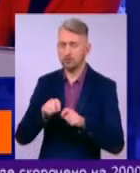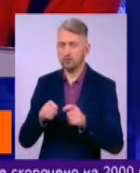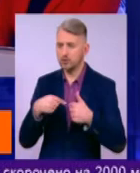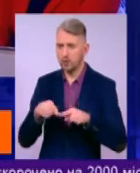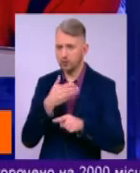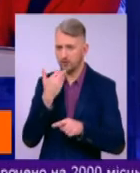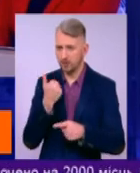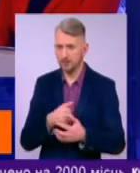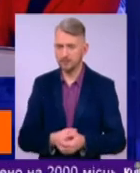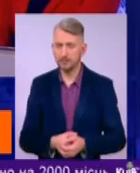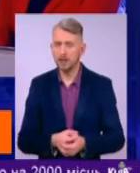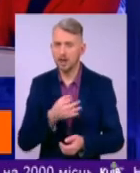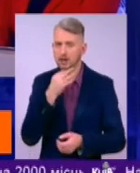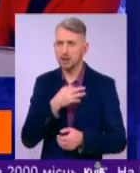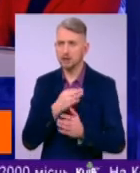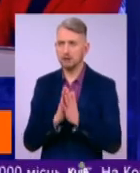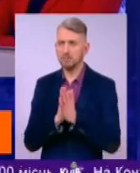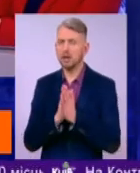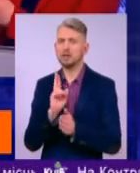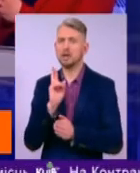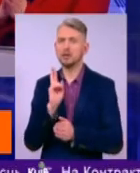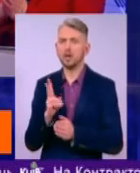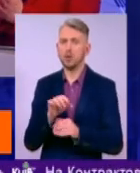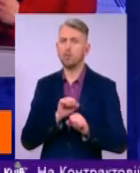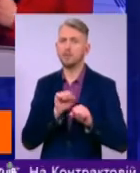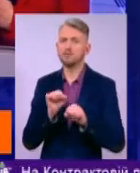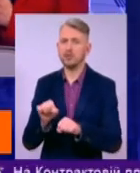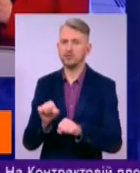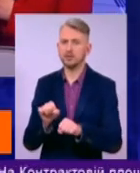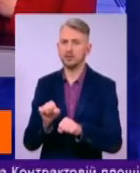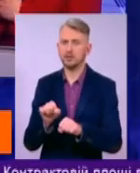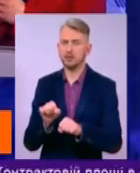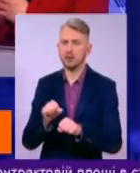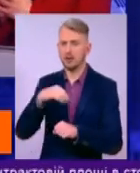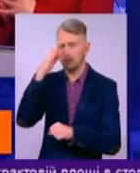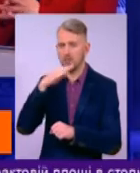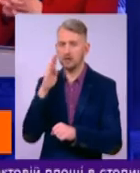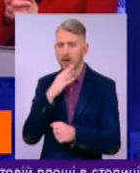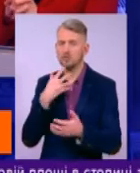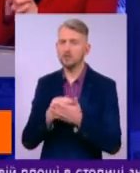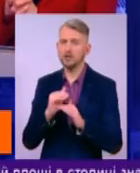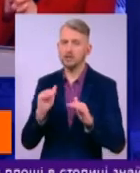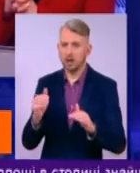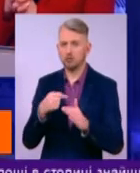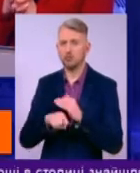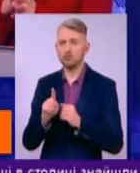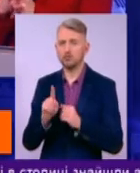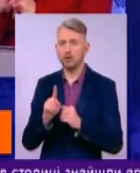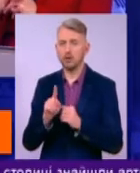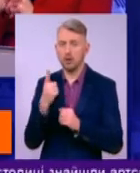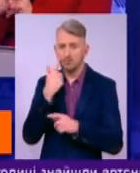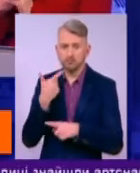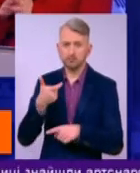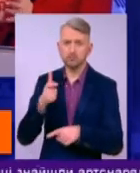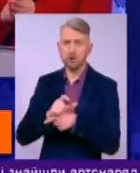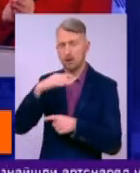немає. Скажіть, будь ласка, як все-таки убезпечити батькам своїх дітей? Ну, тому що переважно батьки